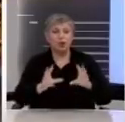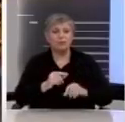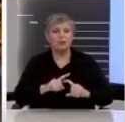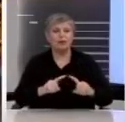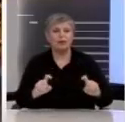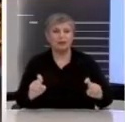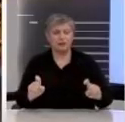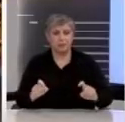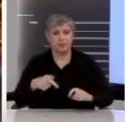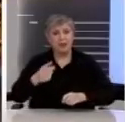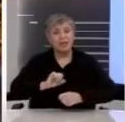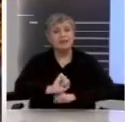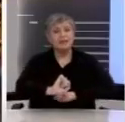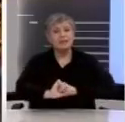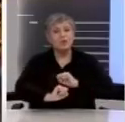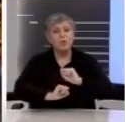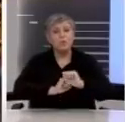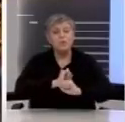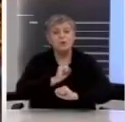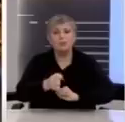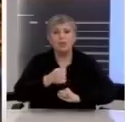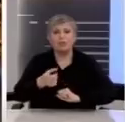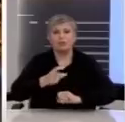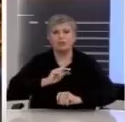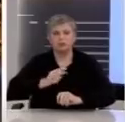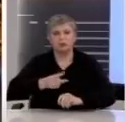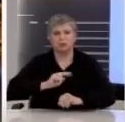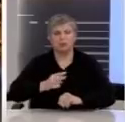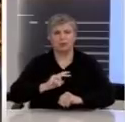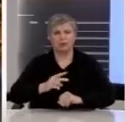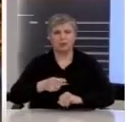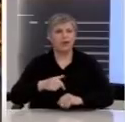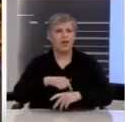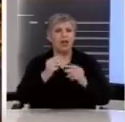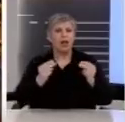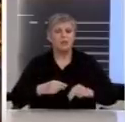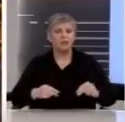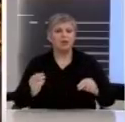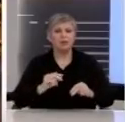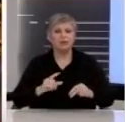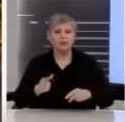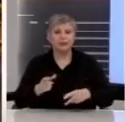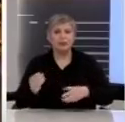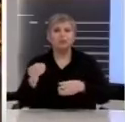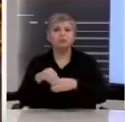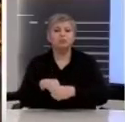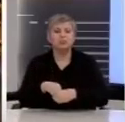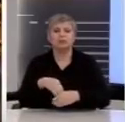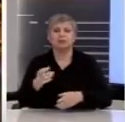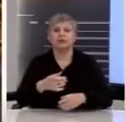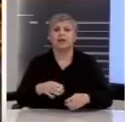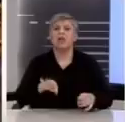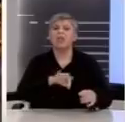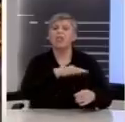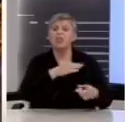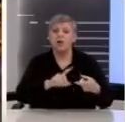στην προσπάθειά σας να δημιουργήσετε αντιπολιτευτικό λόγο, εμπλέκετε το διπλωματικό σώμα και